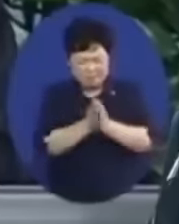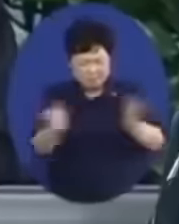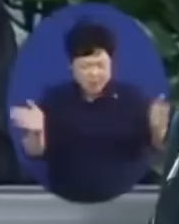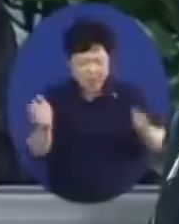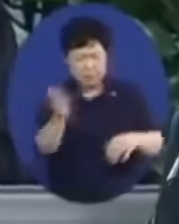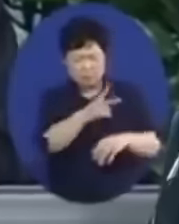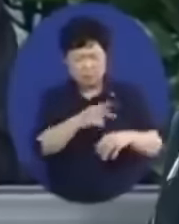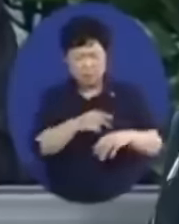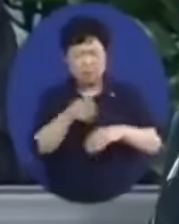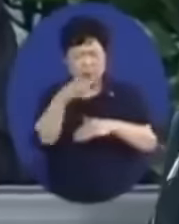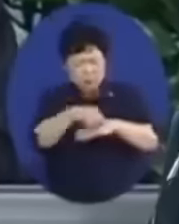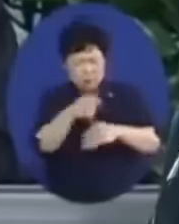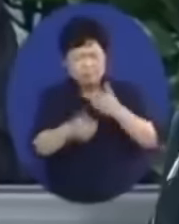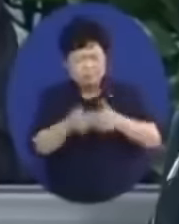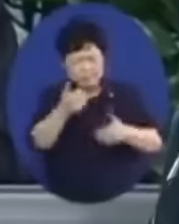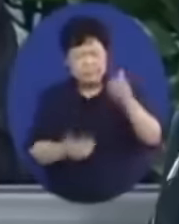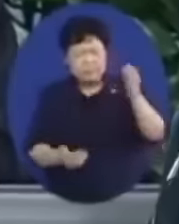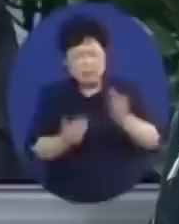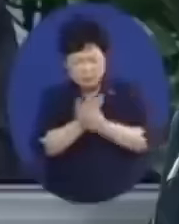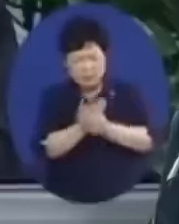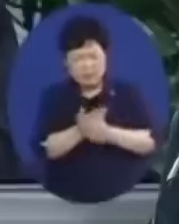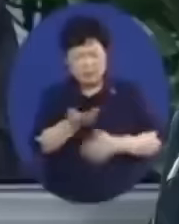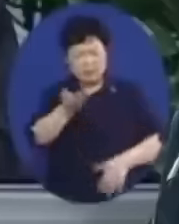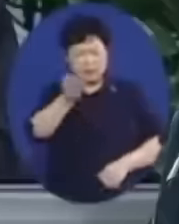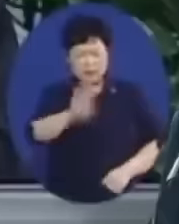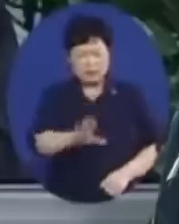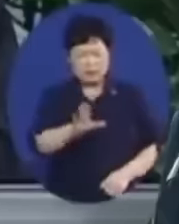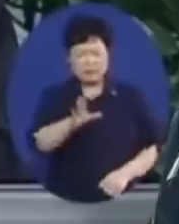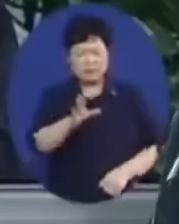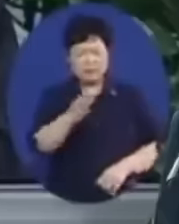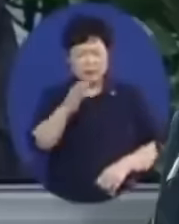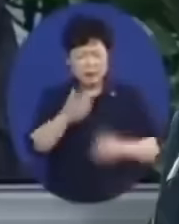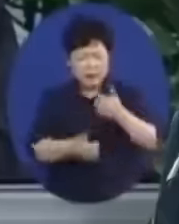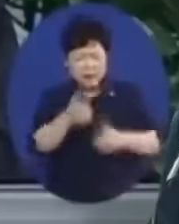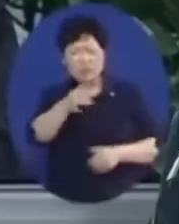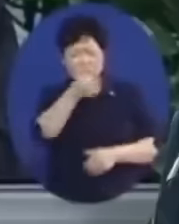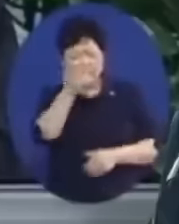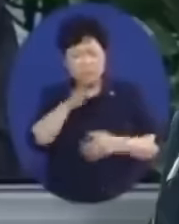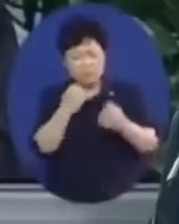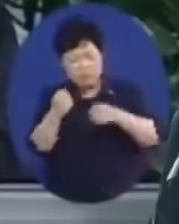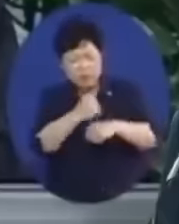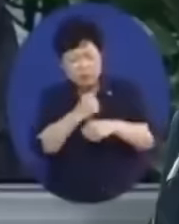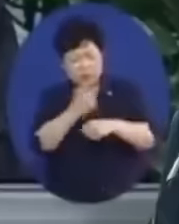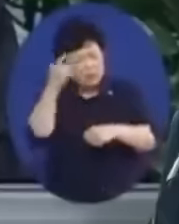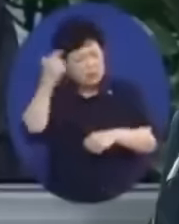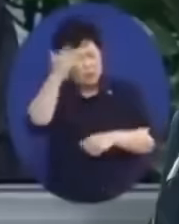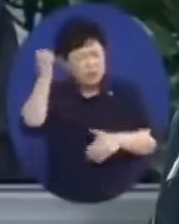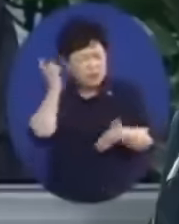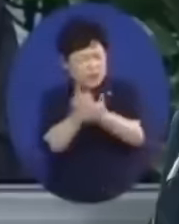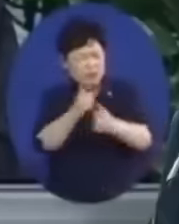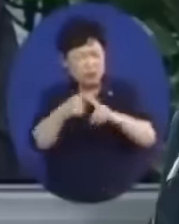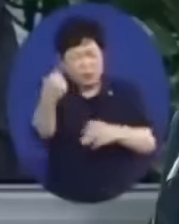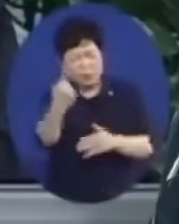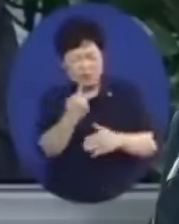갈등이 있습니다. 우리 아버지 갈등이 있음에도 불구하고 성령의 능력으로 이기고 교회에 나오게 된 것을